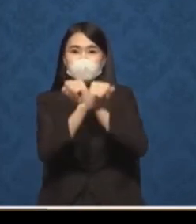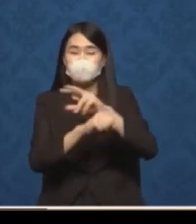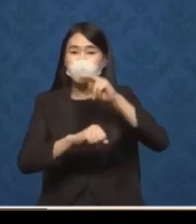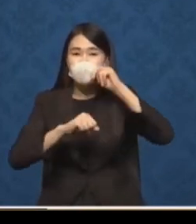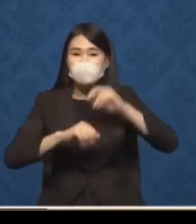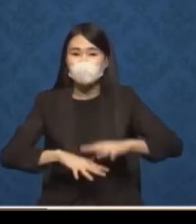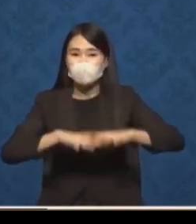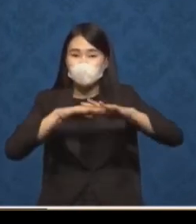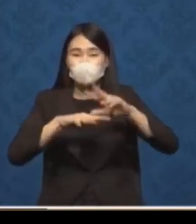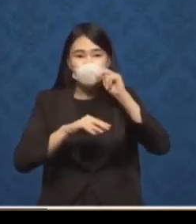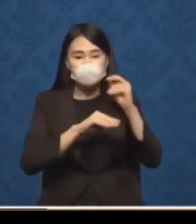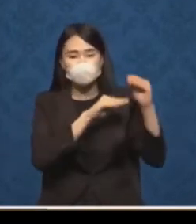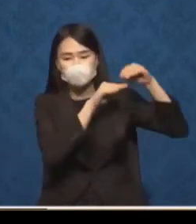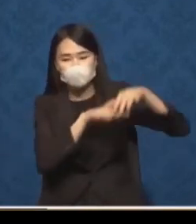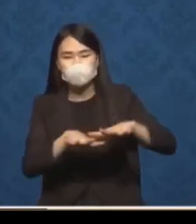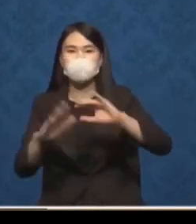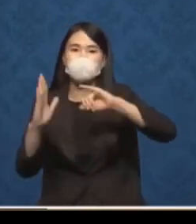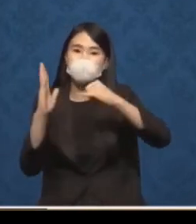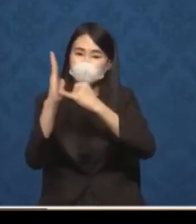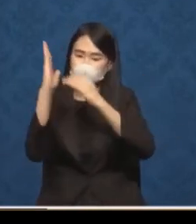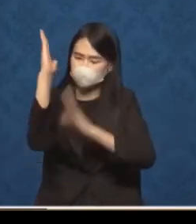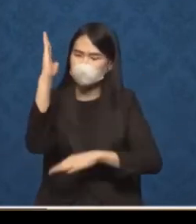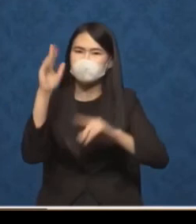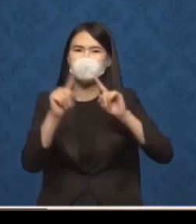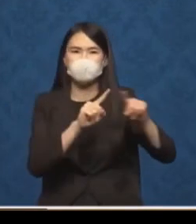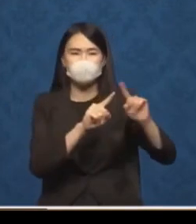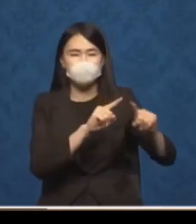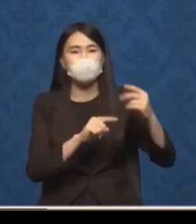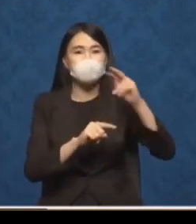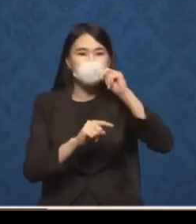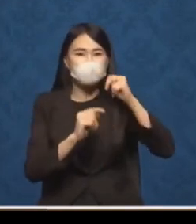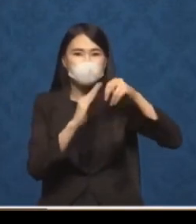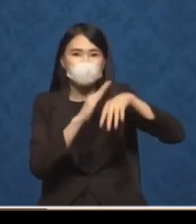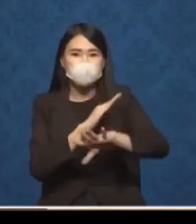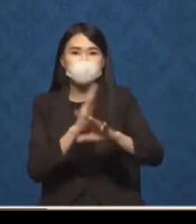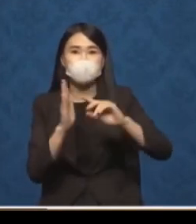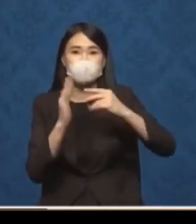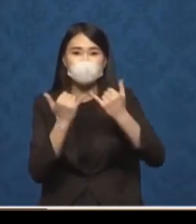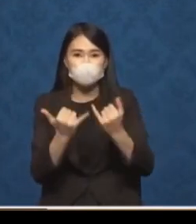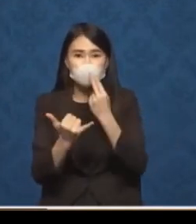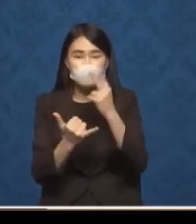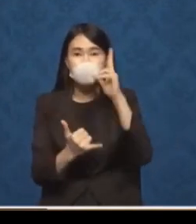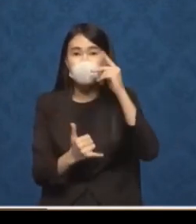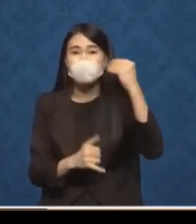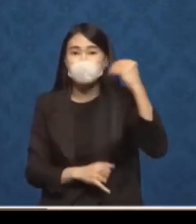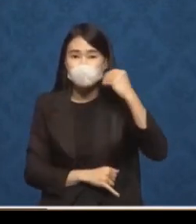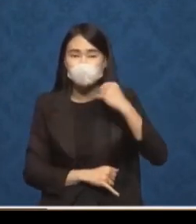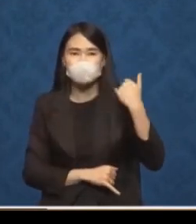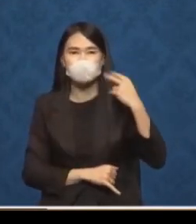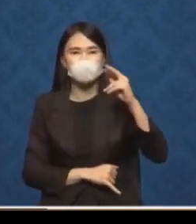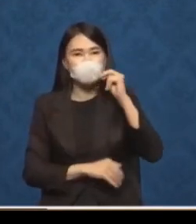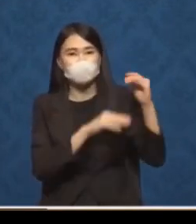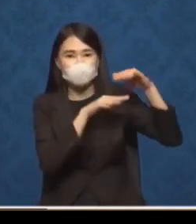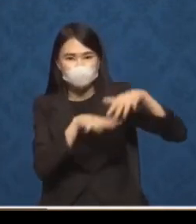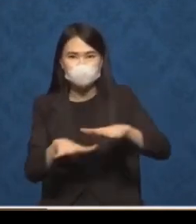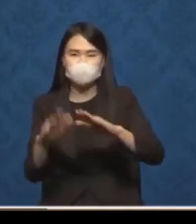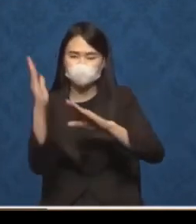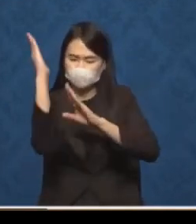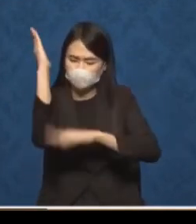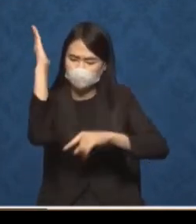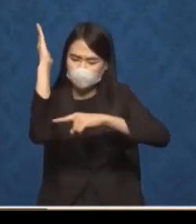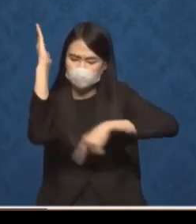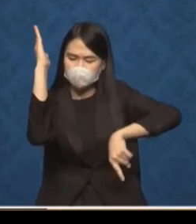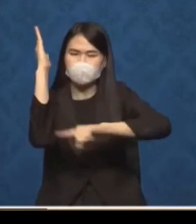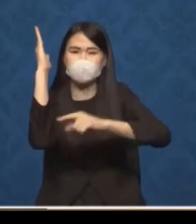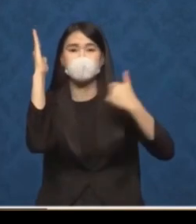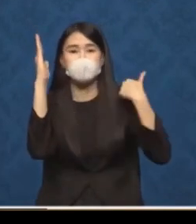ยามที่น้ำหลากในหลายจังหวัดในภาคใต้ที่มีการน้ำหลากอย่างเช่นปัจจุบันนี้ที่มีน้ำหลากอยู่ในหลายพื้นที่เรา